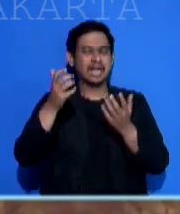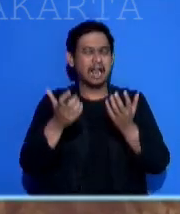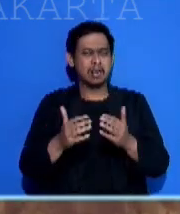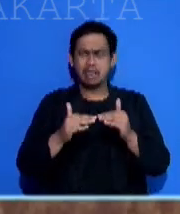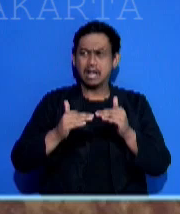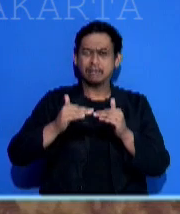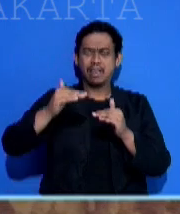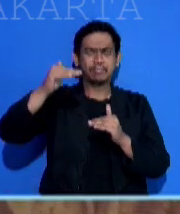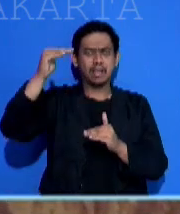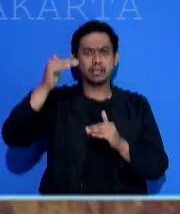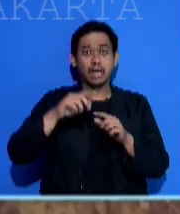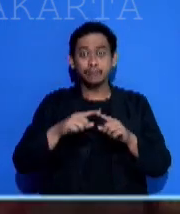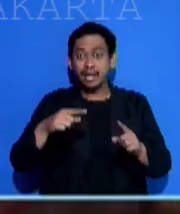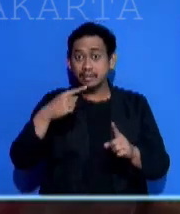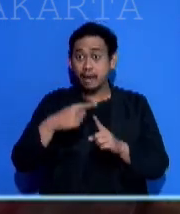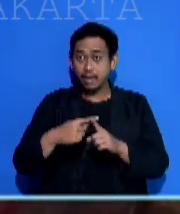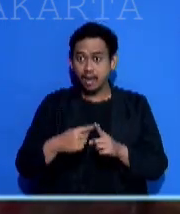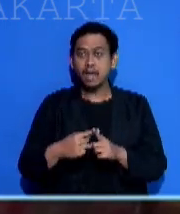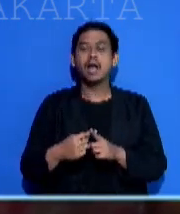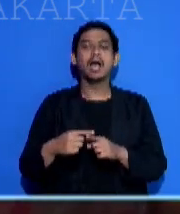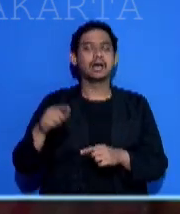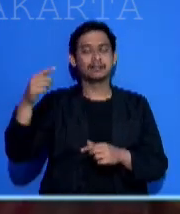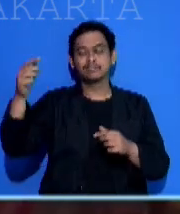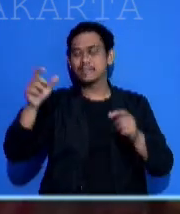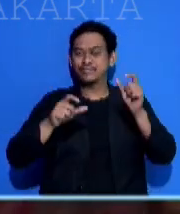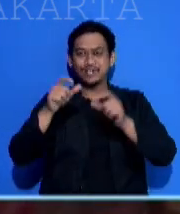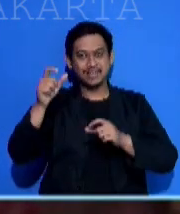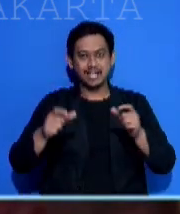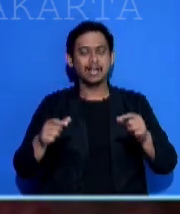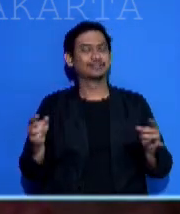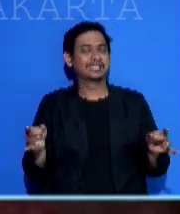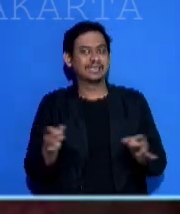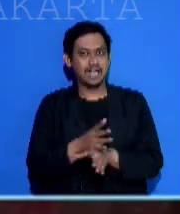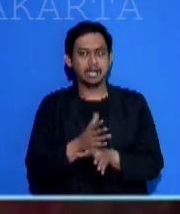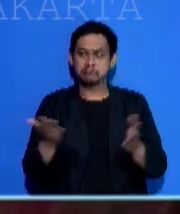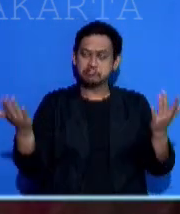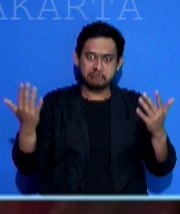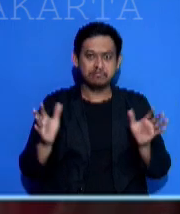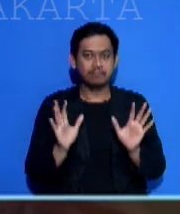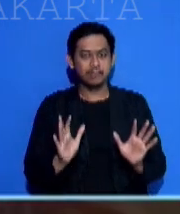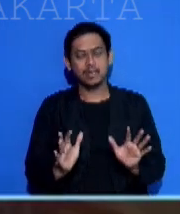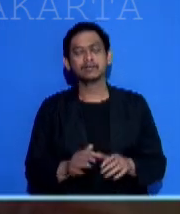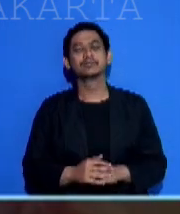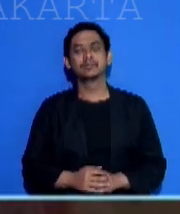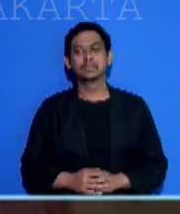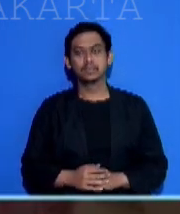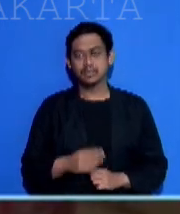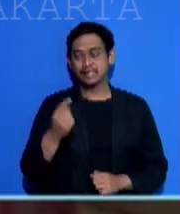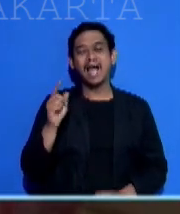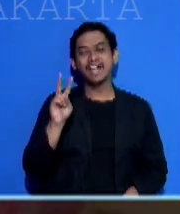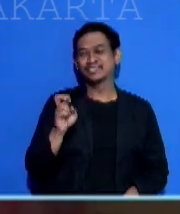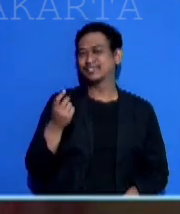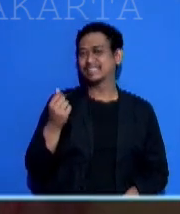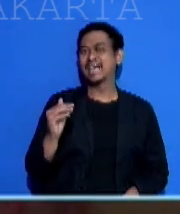tenaga karya. Mindakipun panyuwunan kacang mete ing papanipun menika damel bebadanipun ugi mindak. Ratin-ratin saben dinten riyoyo